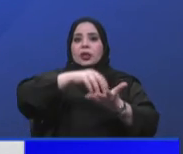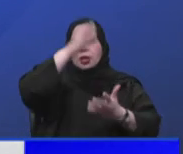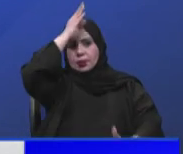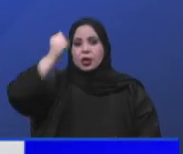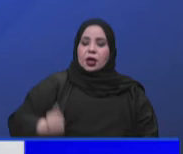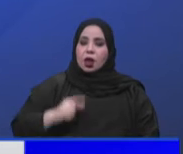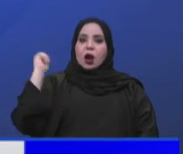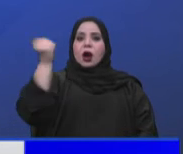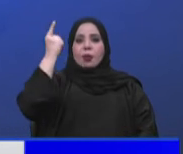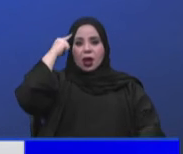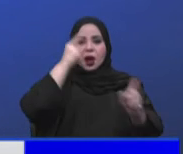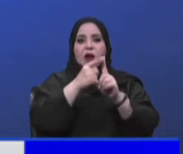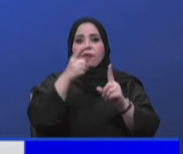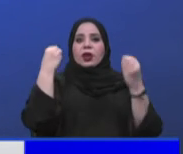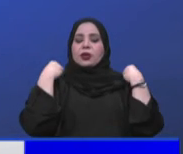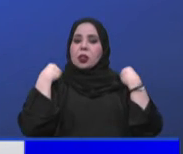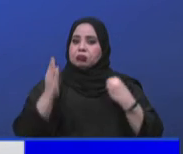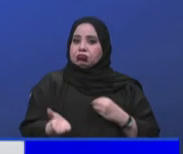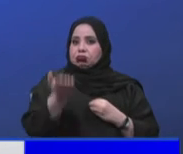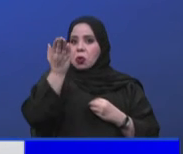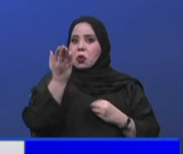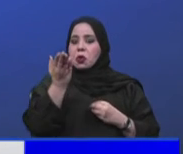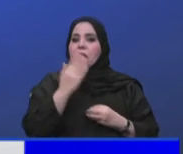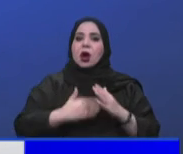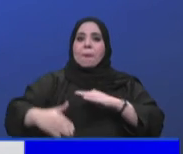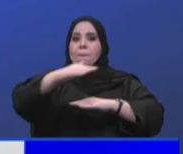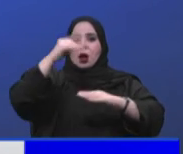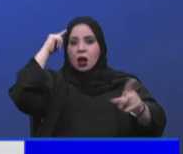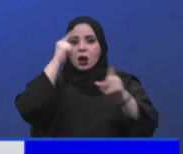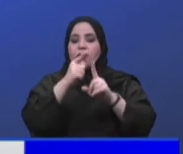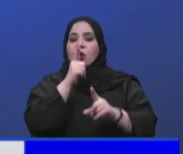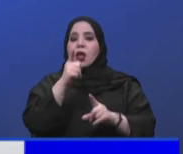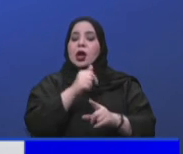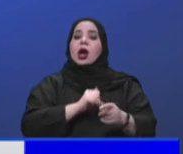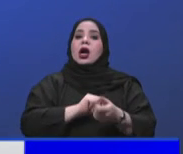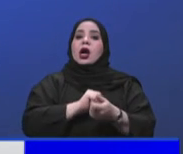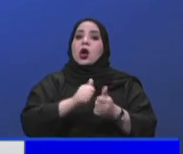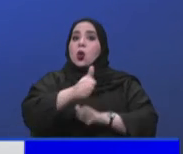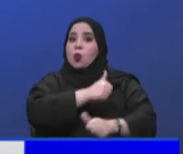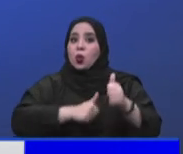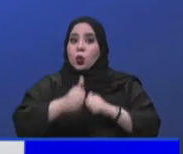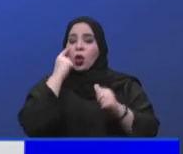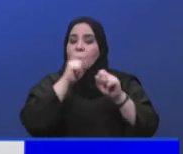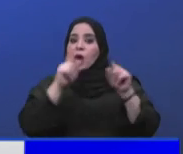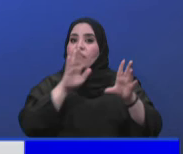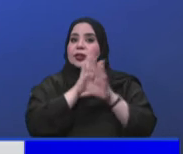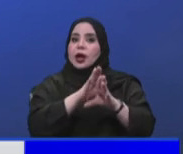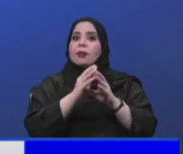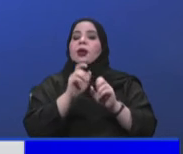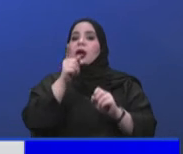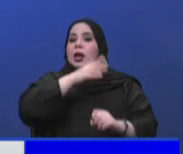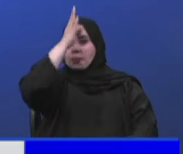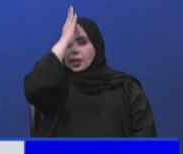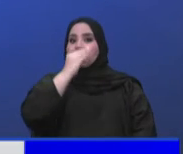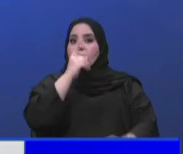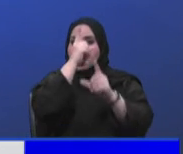العالمية ويؤكد مكانتها المرموقة، مبينا سموه أن هذه البطولة تجسد الدعم الكبير من لدن عاهل البلاد المفدى في